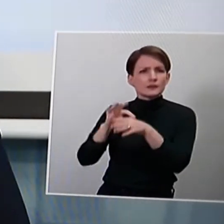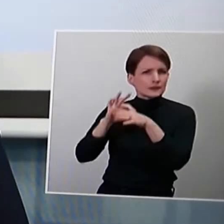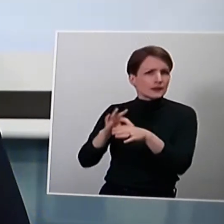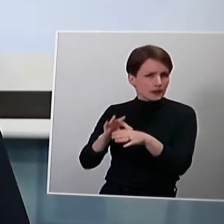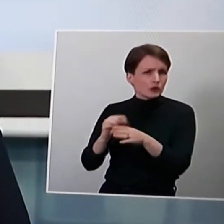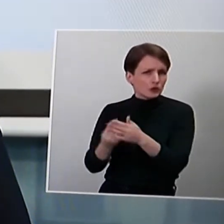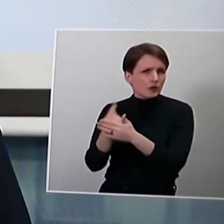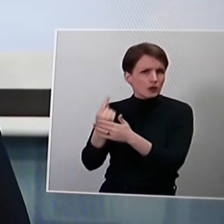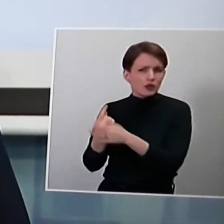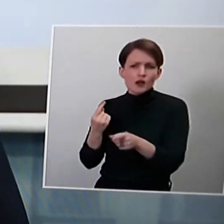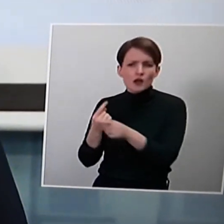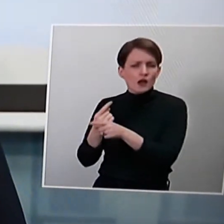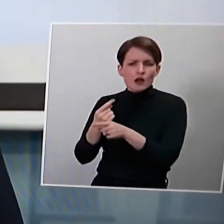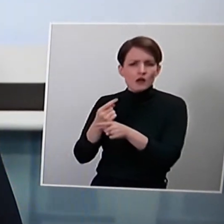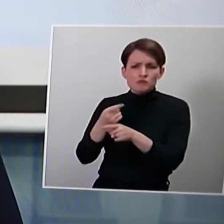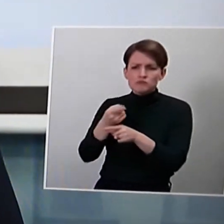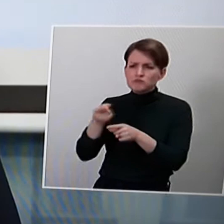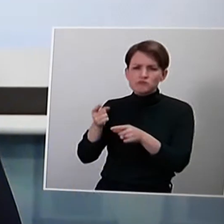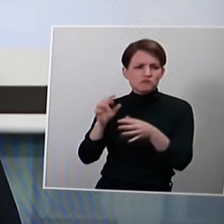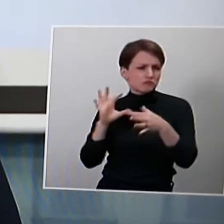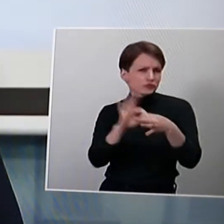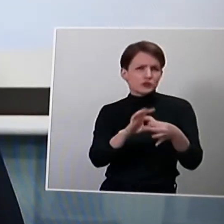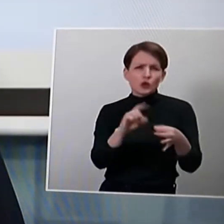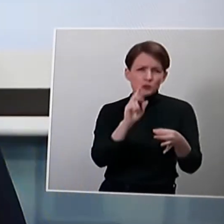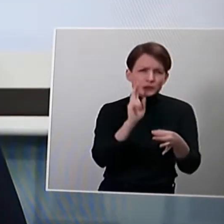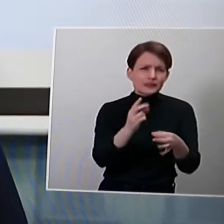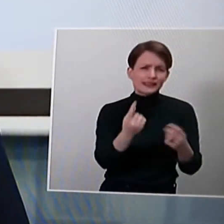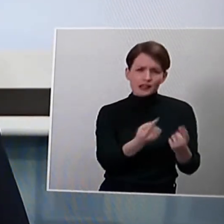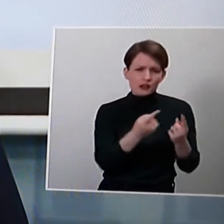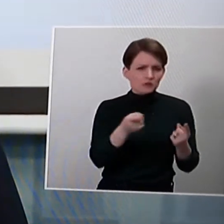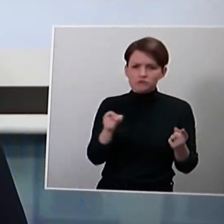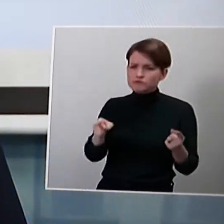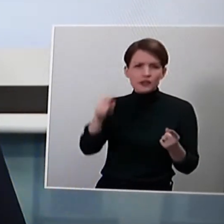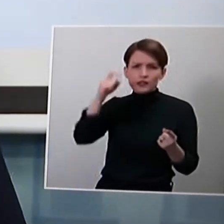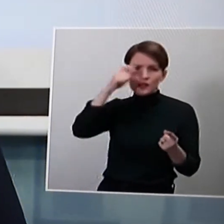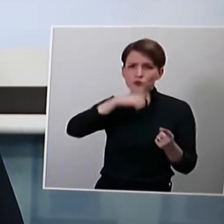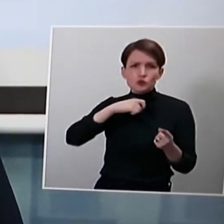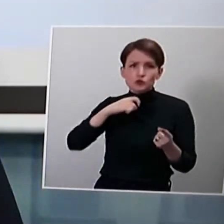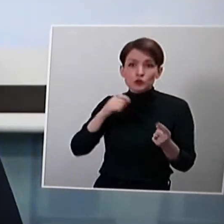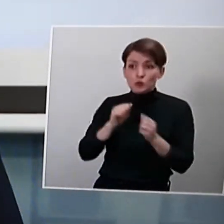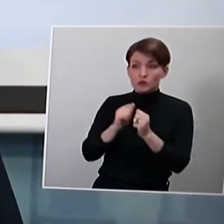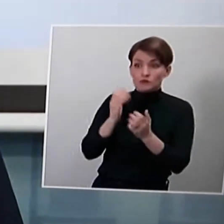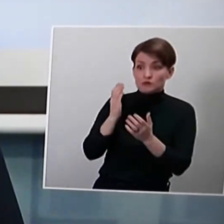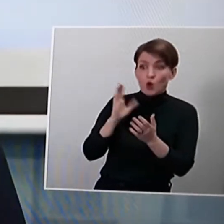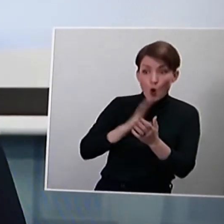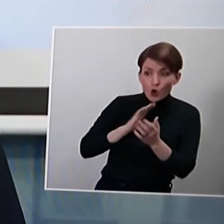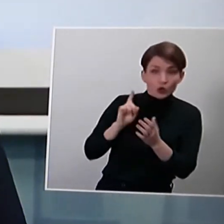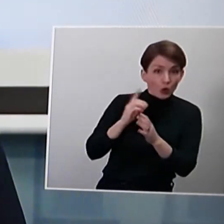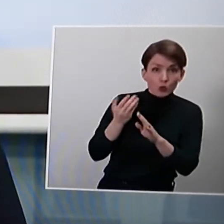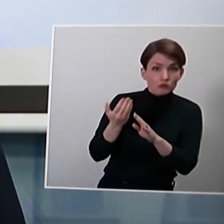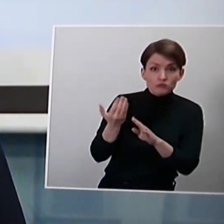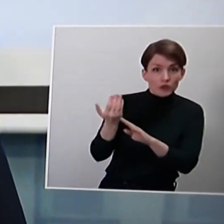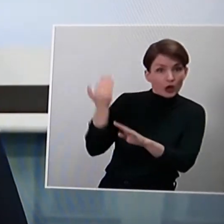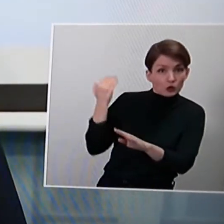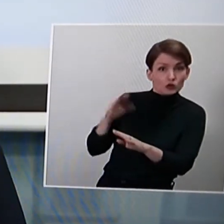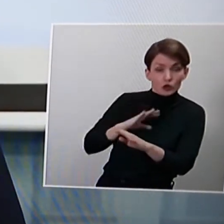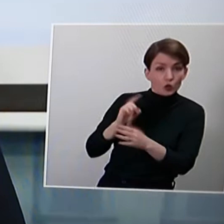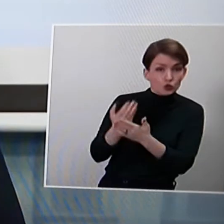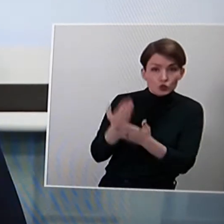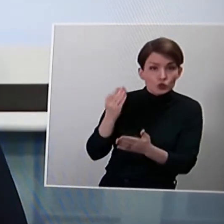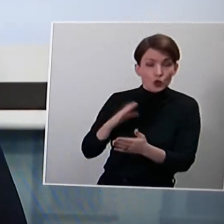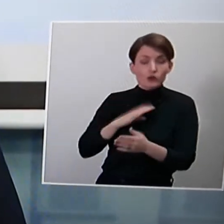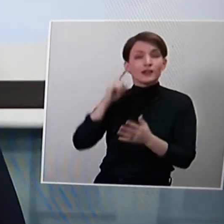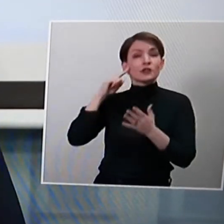tapaamiseen tai tilanteeseen liittää, mutta jostahan ne tulevat. Tarkoittaa sitä, että muut